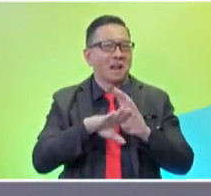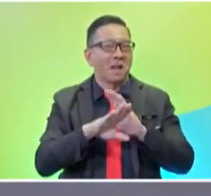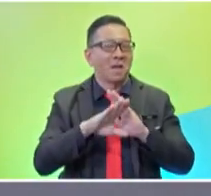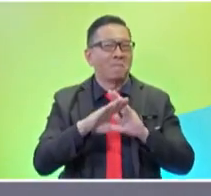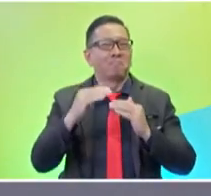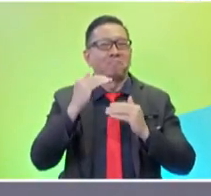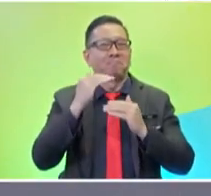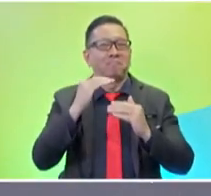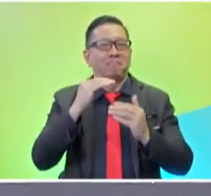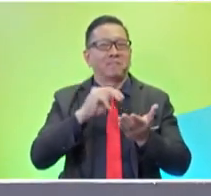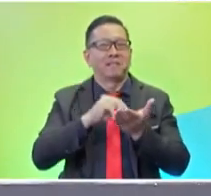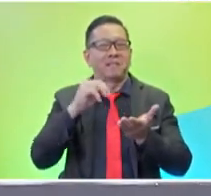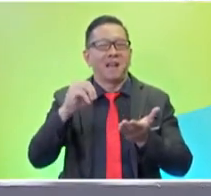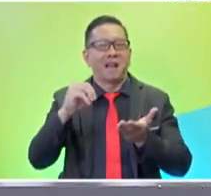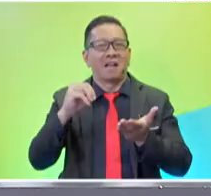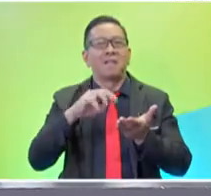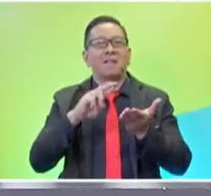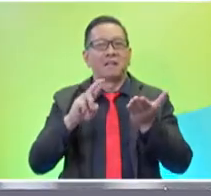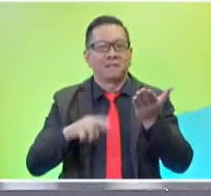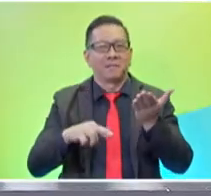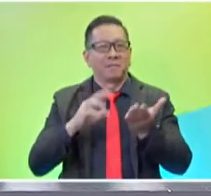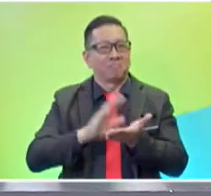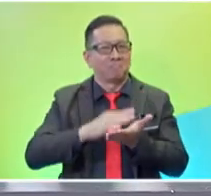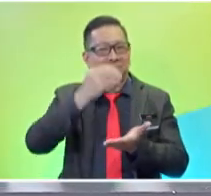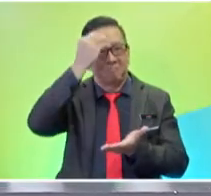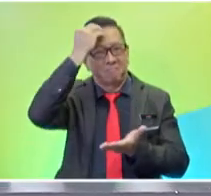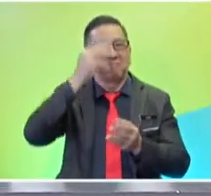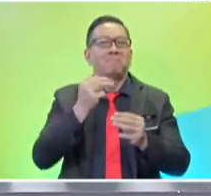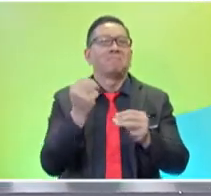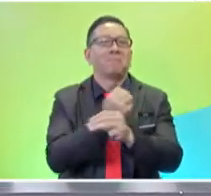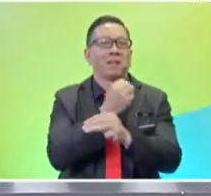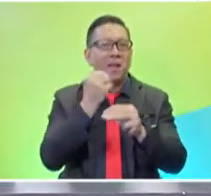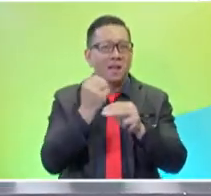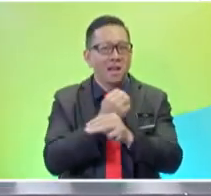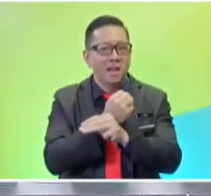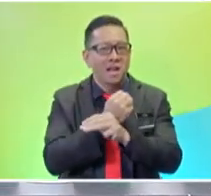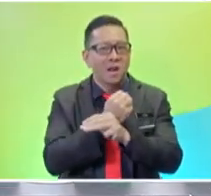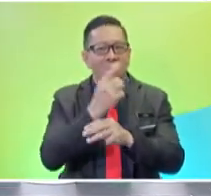mendengar rendah di mana pada hari ini kita akan belajar mata pelajaran matematika